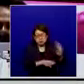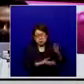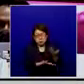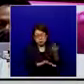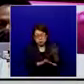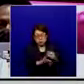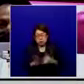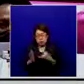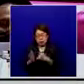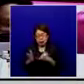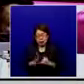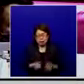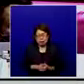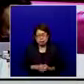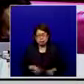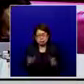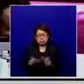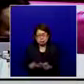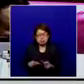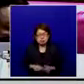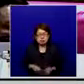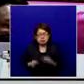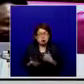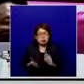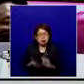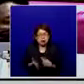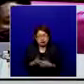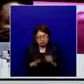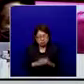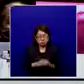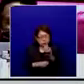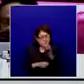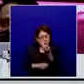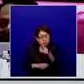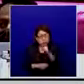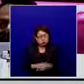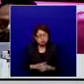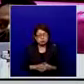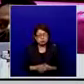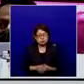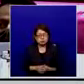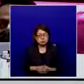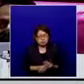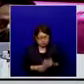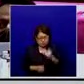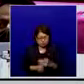ประกันไม่ต้องค้ำประกันนะครับดอกเบี้ยก็แสนถูกแล้วเวลาไงครับ